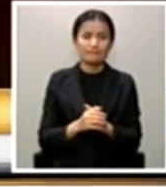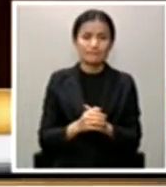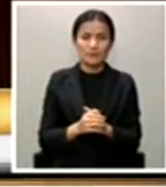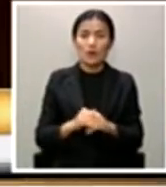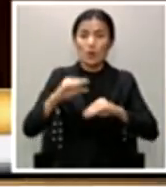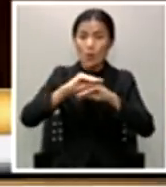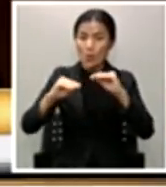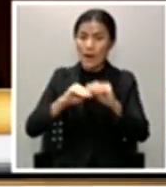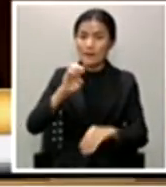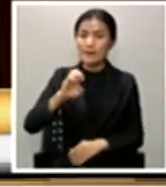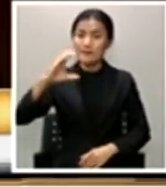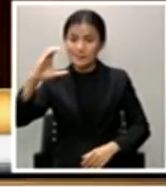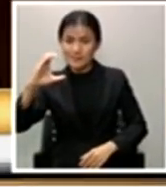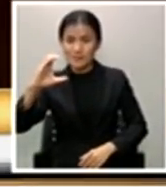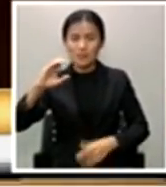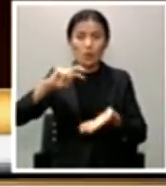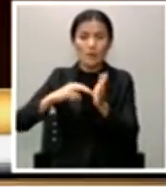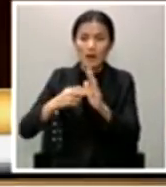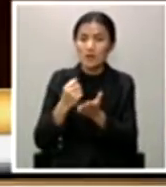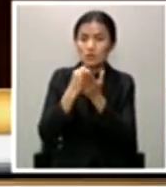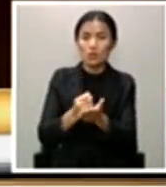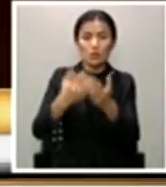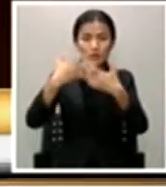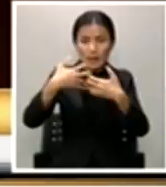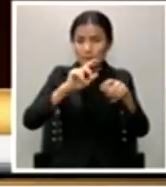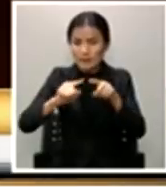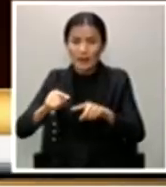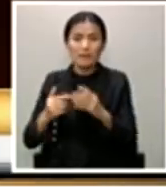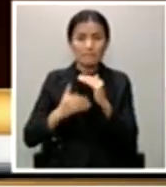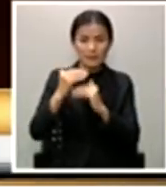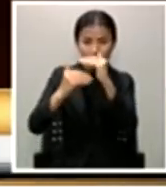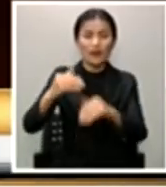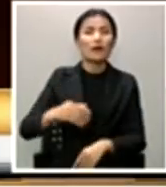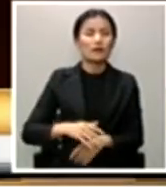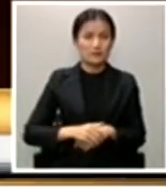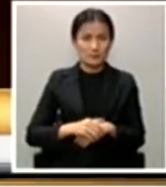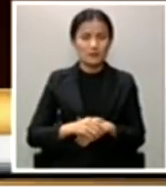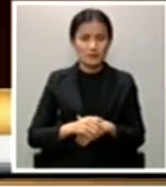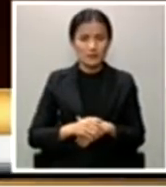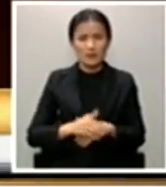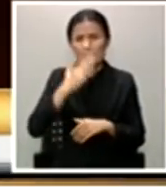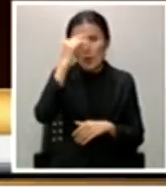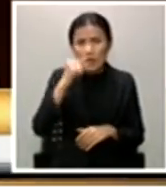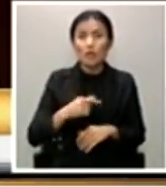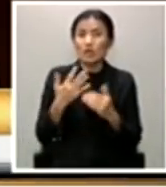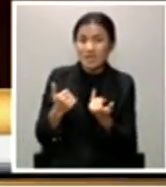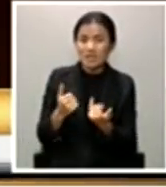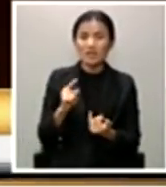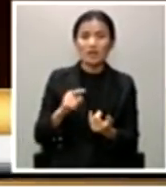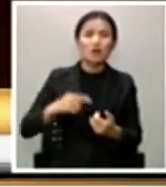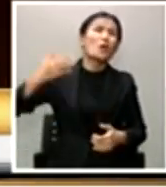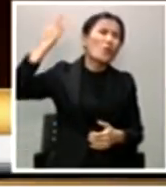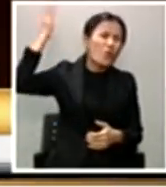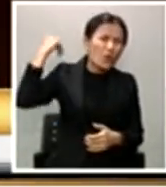งการ EEC เกิดขึ้นมาเพื่อจะเป็นเบ้าหลอมสร้างอุตสาหกรรมเหล่านี้ในอนาคตข้างหน้าเพราะสิ่งสุดท้ายที่เรากินบุญเก่าอยู่ก็คือตั้งแต่สมัยท่านป๋าเปร